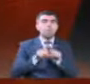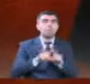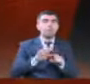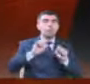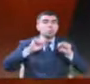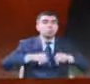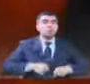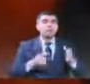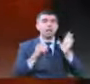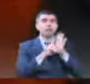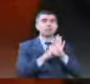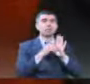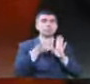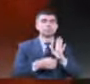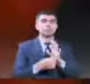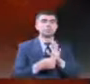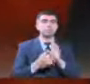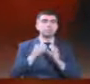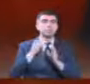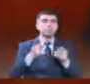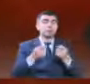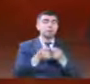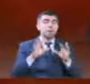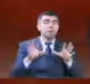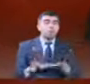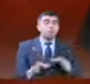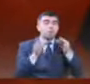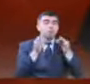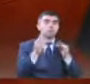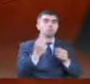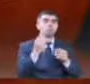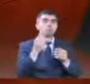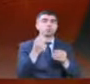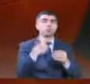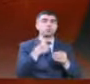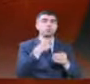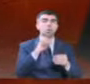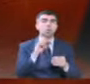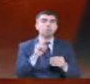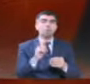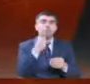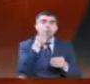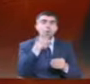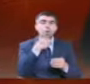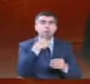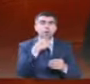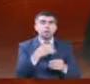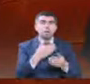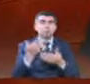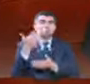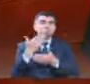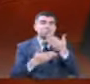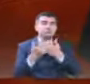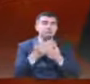القانون. وسيتم التركيز فيه على نقطتين، الأولى تتعلق بالاعتماد على المكتسبات التي